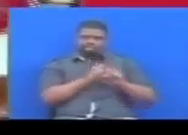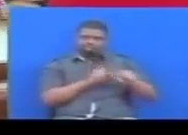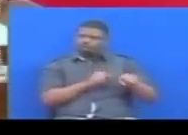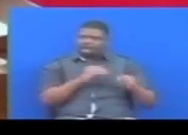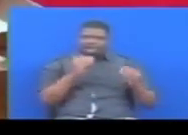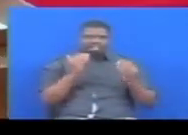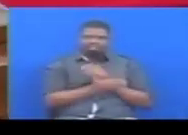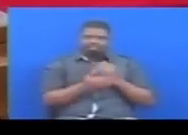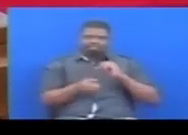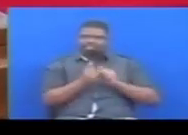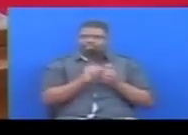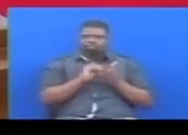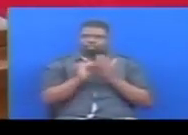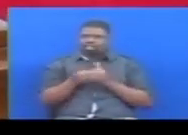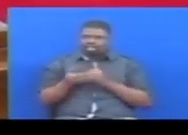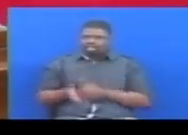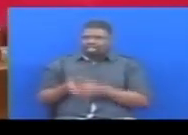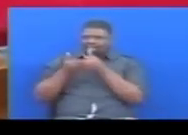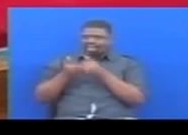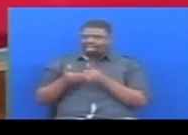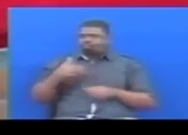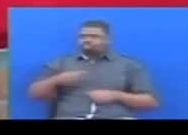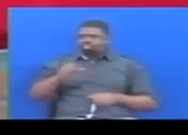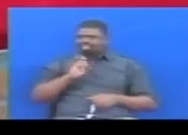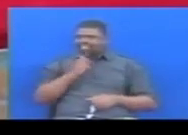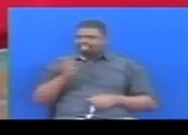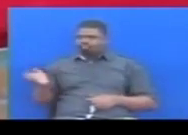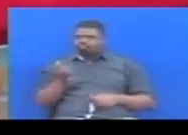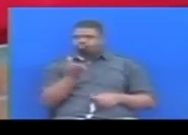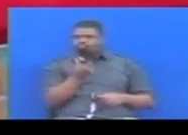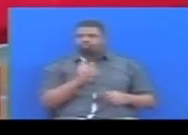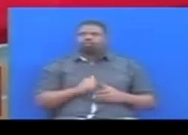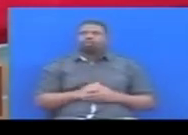gani? Mheshimiwa Naibu Waziri Abdallah Ulega anaenda kutoa majibu.